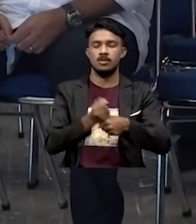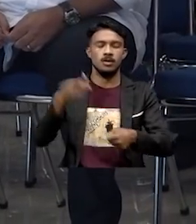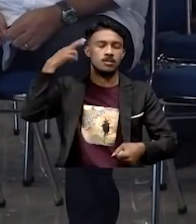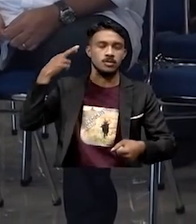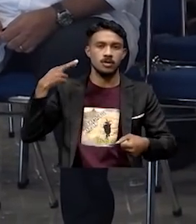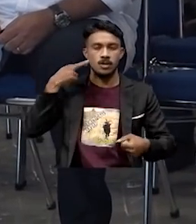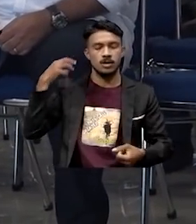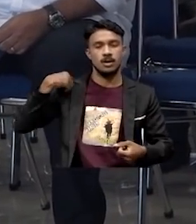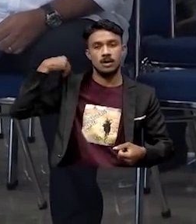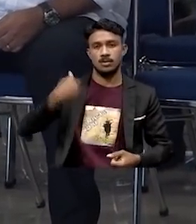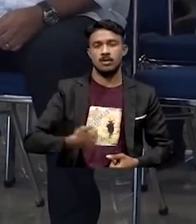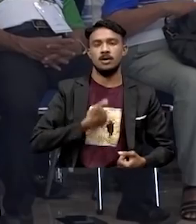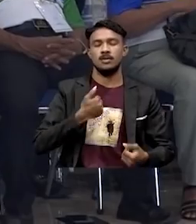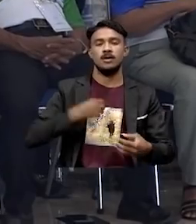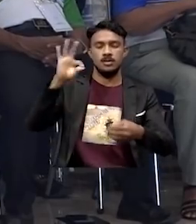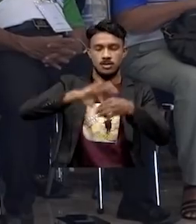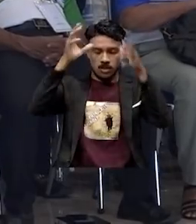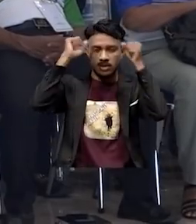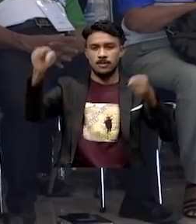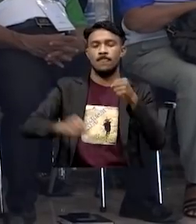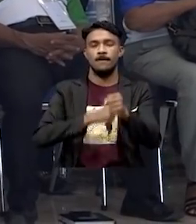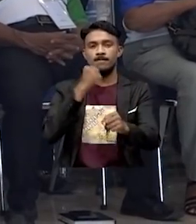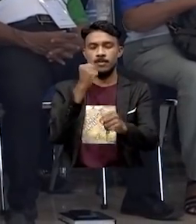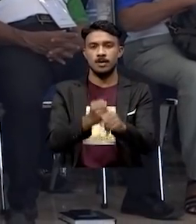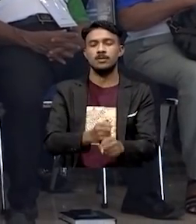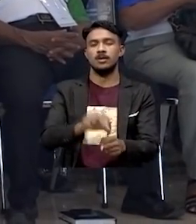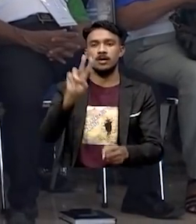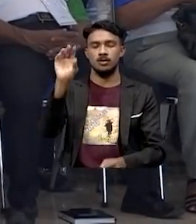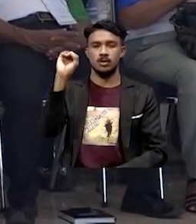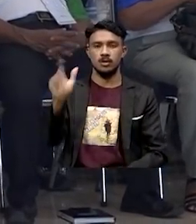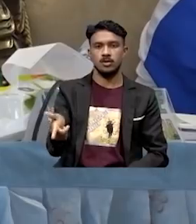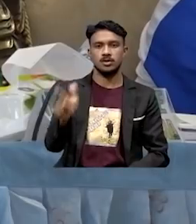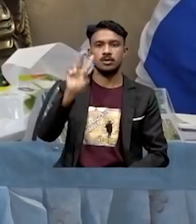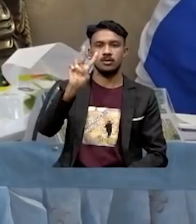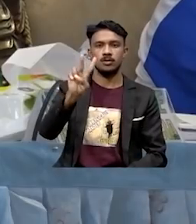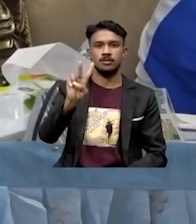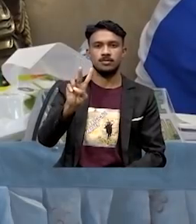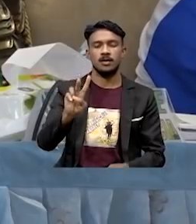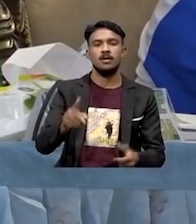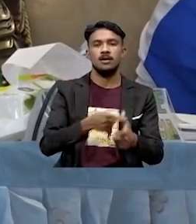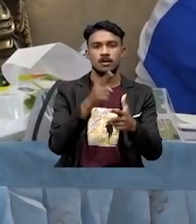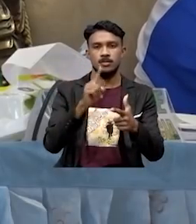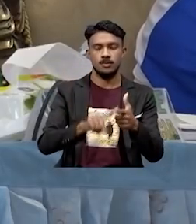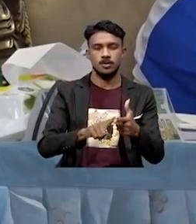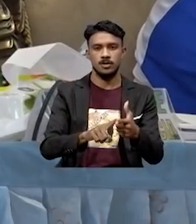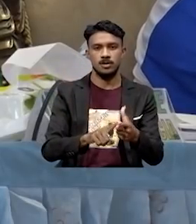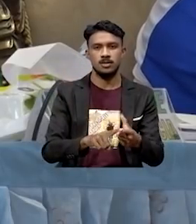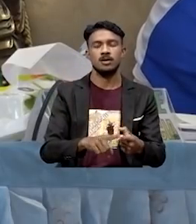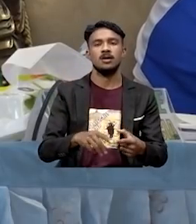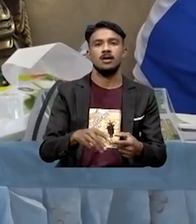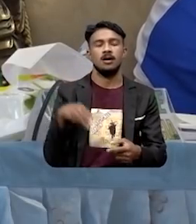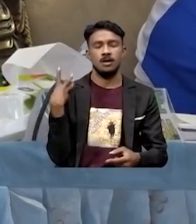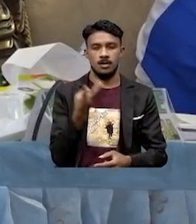an ia elisang presidenti fulan marsu riung rua ruanu resing rua. Antes de atuahan